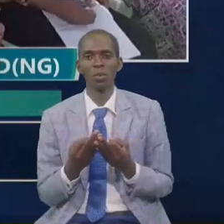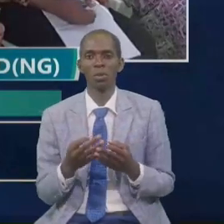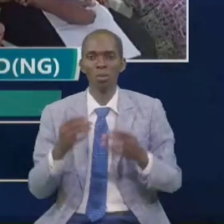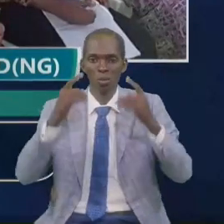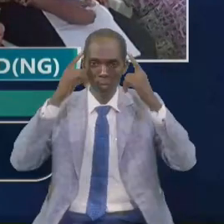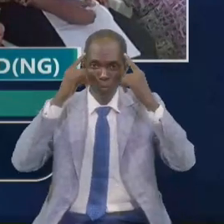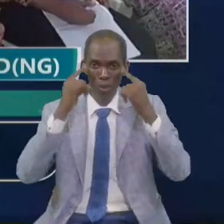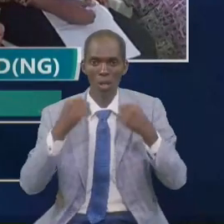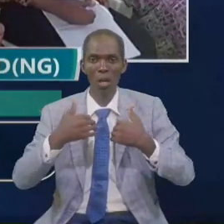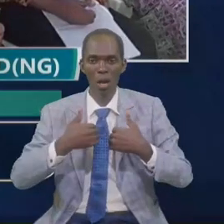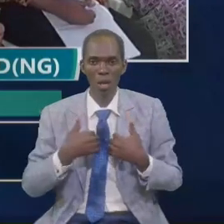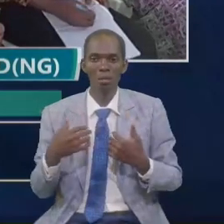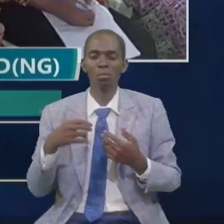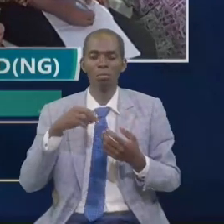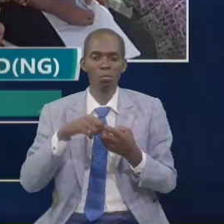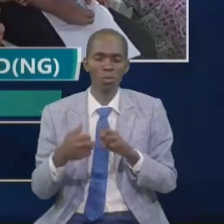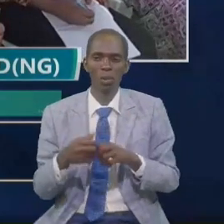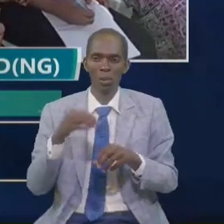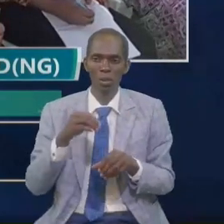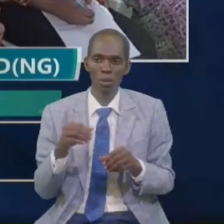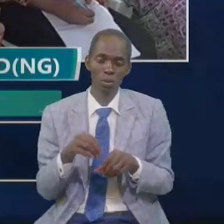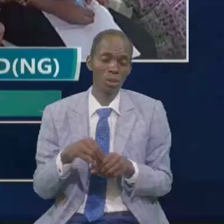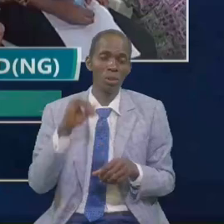Moïse avait des épines en Israël.